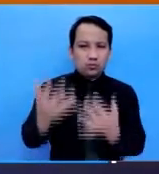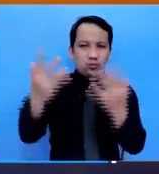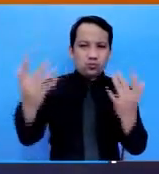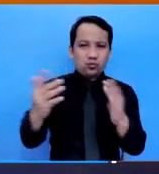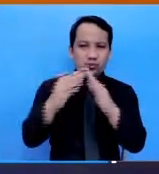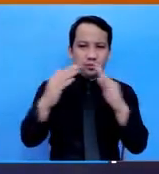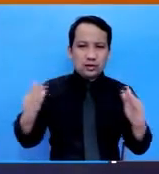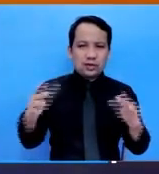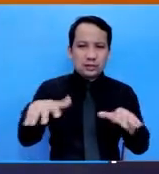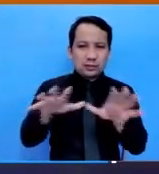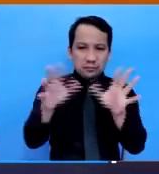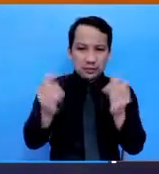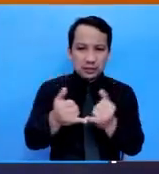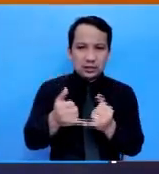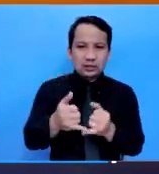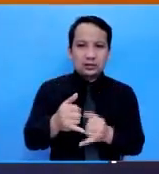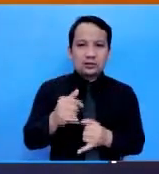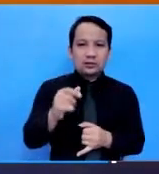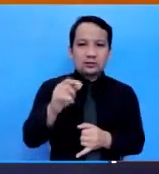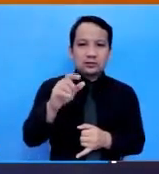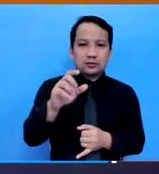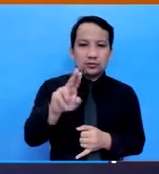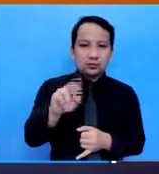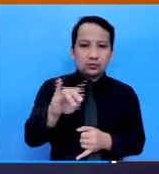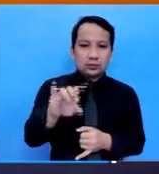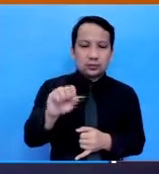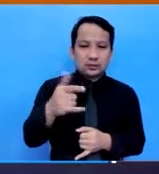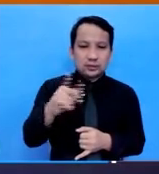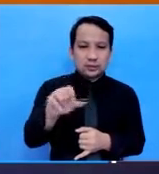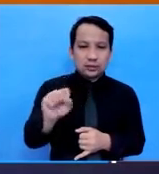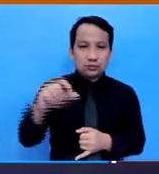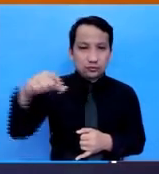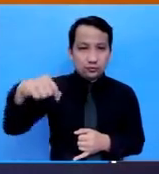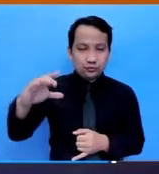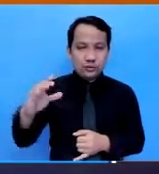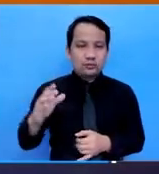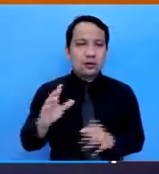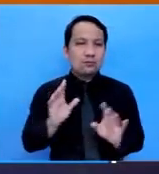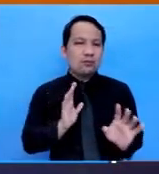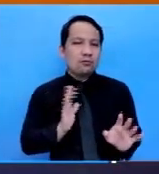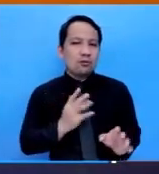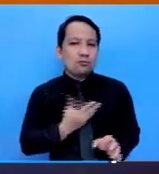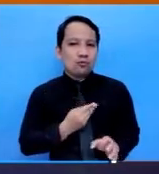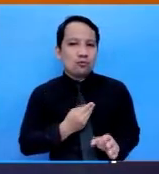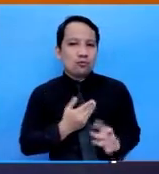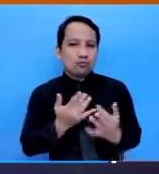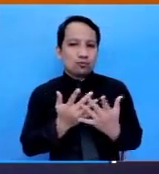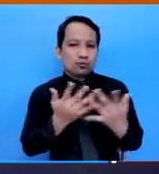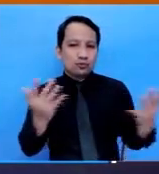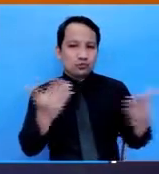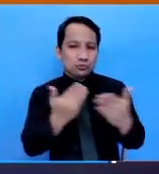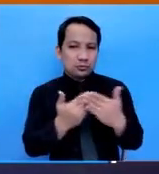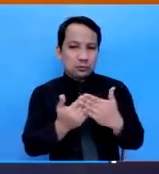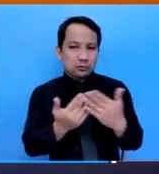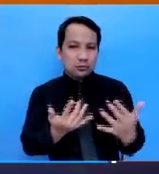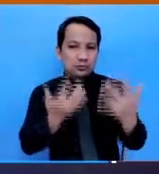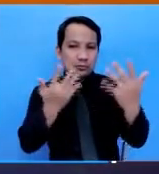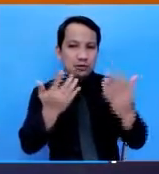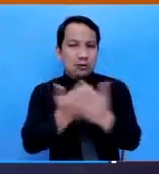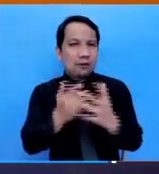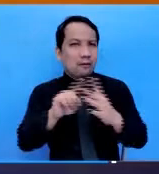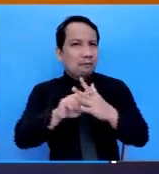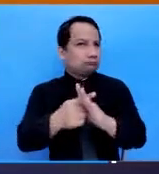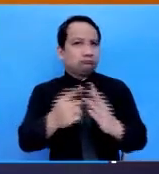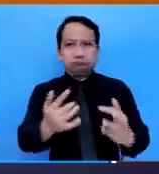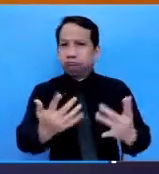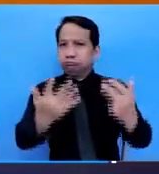sa barangay Unang Sigaw, Quezon City, alas 3 ng madaling araw kanina. Kabado kasi silang madamay ang kanilang bahay sa nagngangalit na apoy.